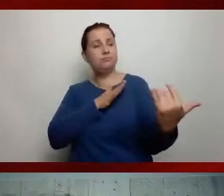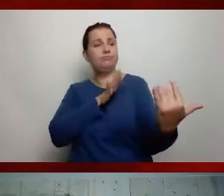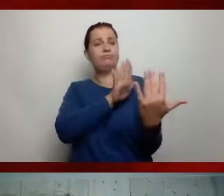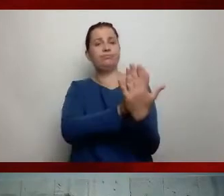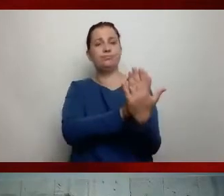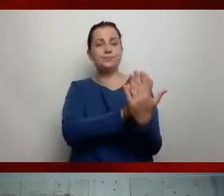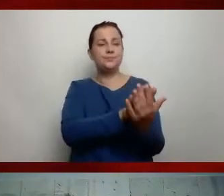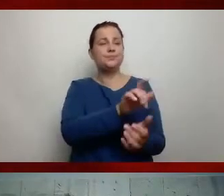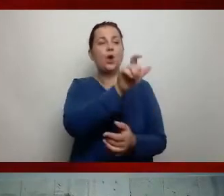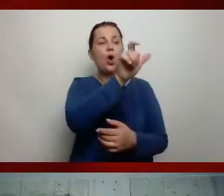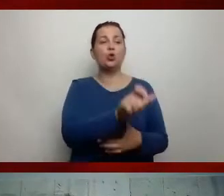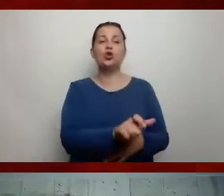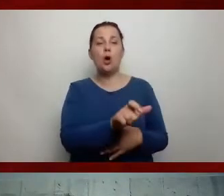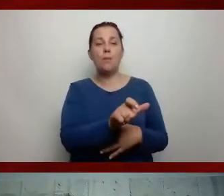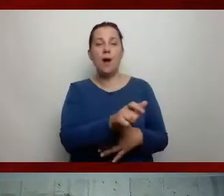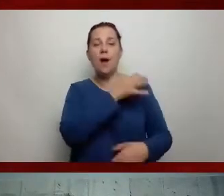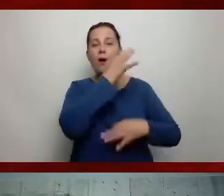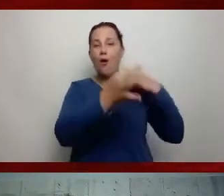kuszące.